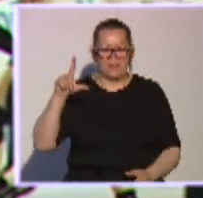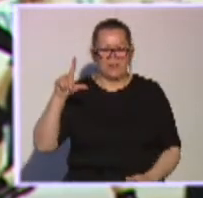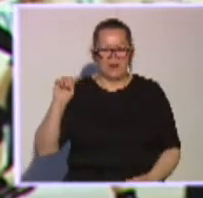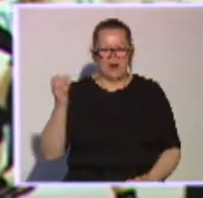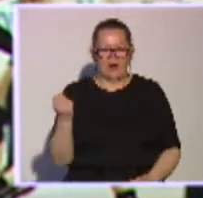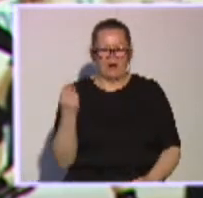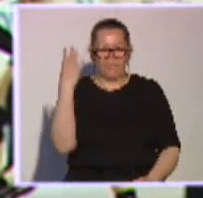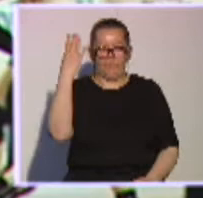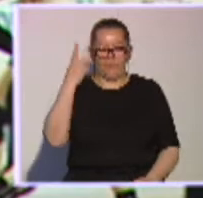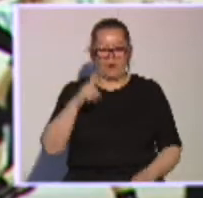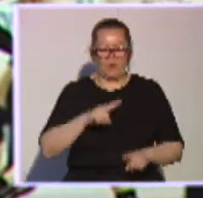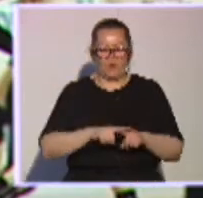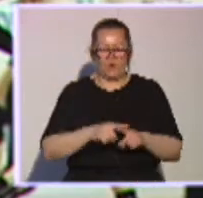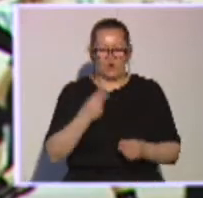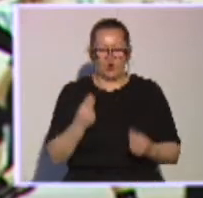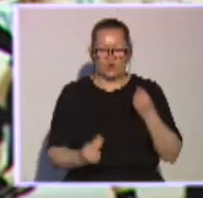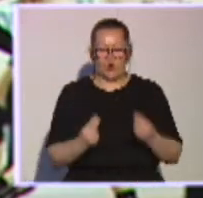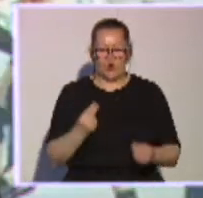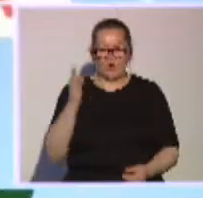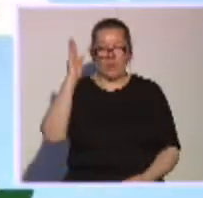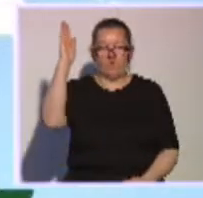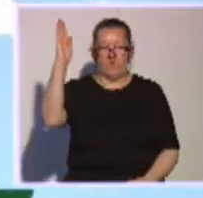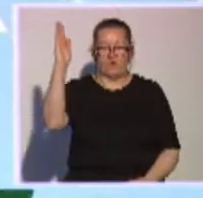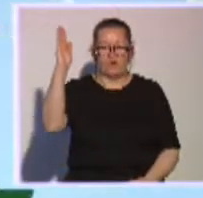și în sezonul viitor.